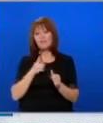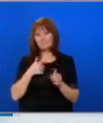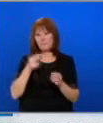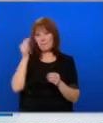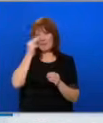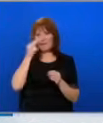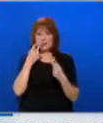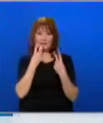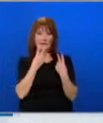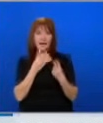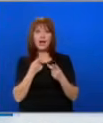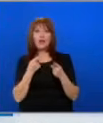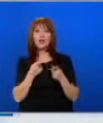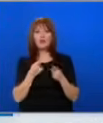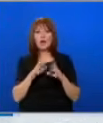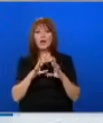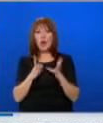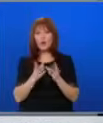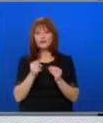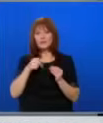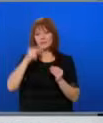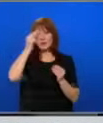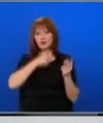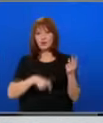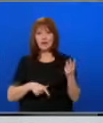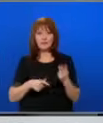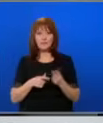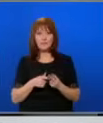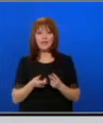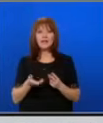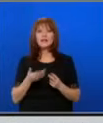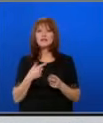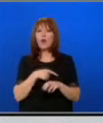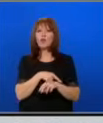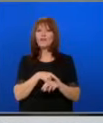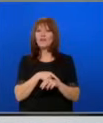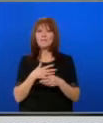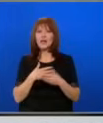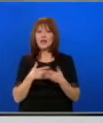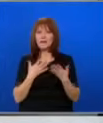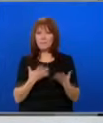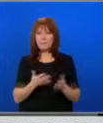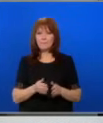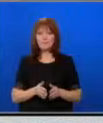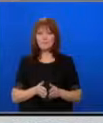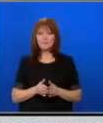зрители. Филмът е копродукция с БНТ. С колко време разполага? До два дена приключва